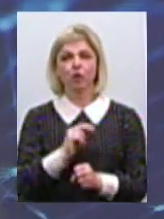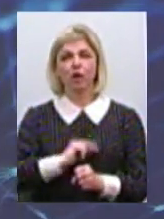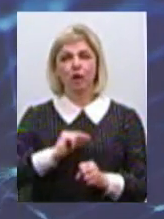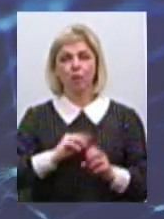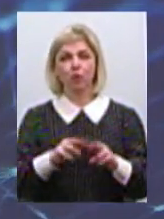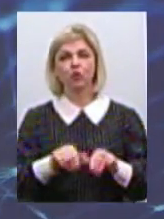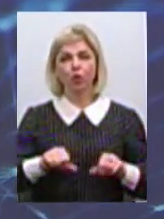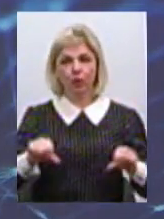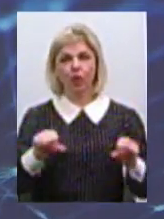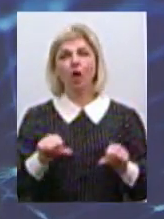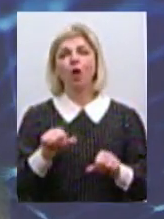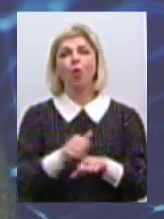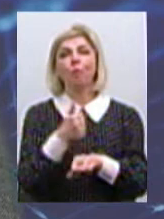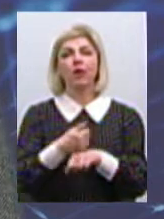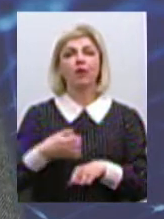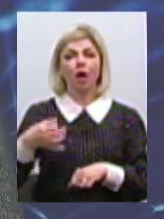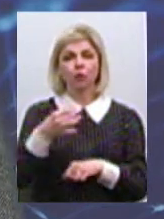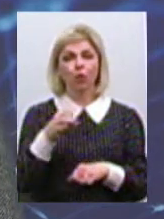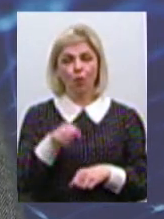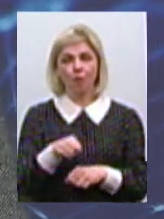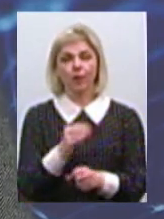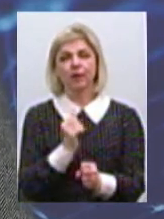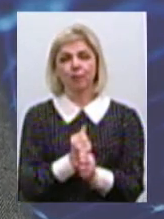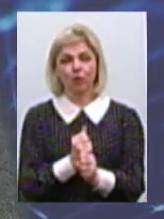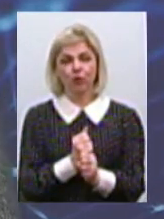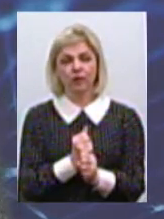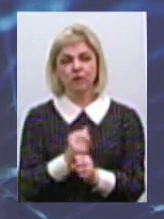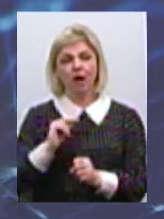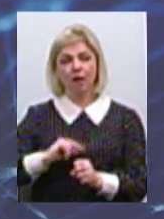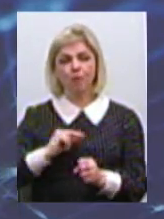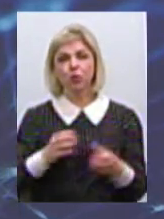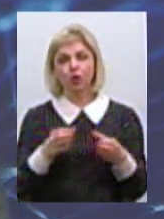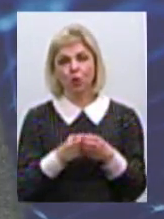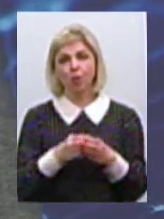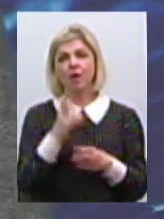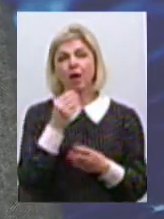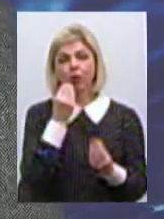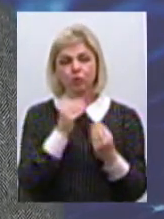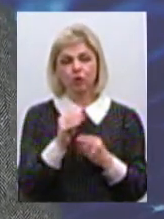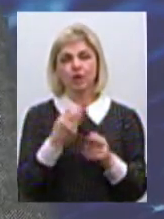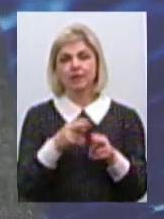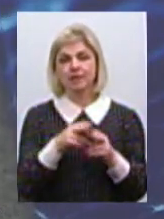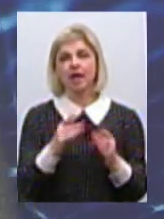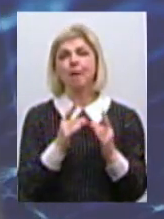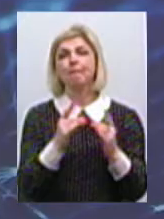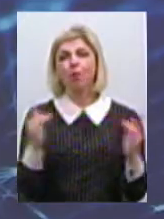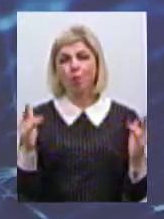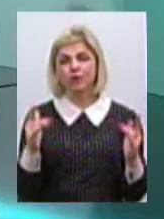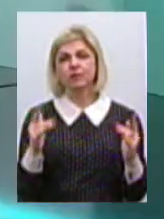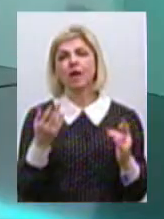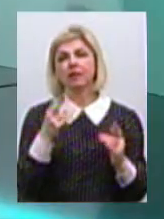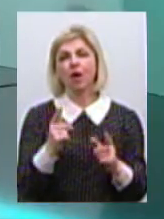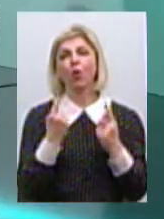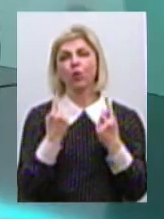Олексієм Юрійовичем, губернатором, проводиться робоча група, на мою думку, найкраще це понтонний міст для